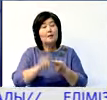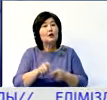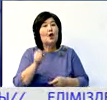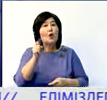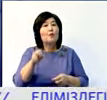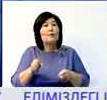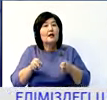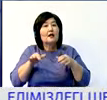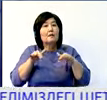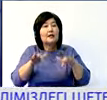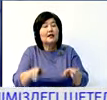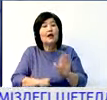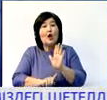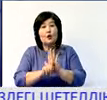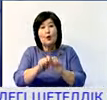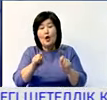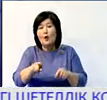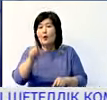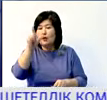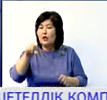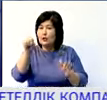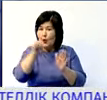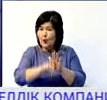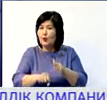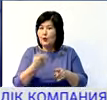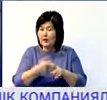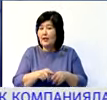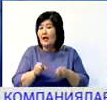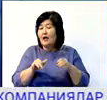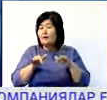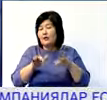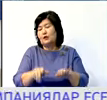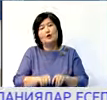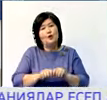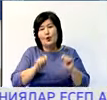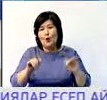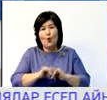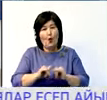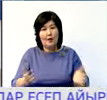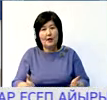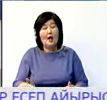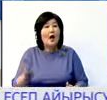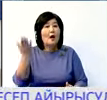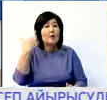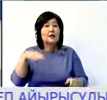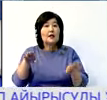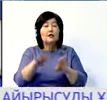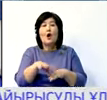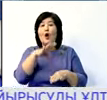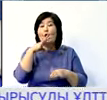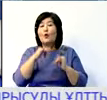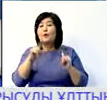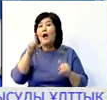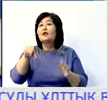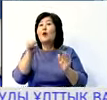11 қылмыстық іс түскен. Соның ішінде кісі өлтіру дерегі бойынша қылмыстық істер көбейген. Былтыр мен салыстырғанымыздан көбейіп тұрған